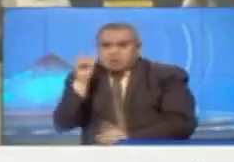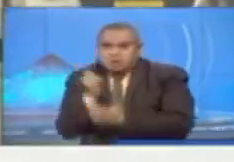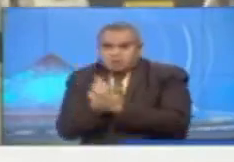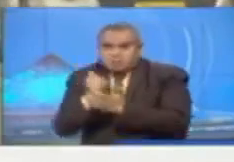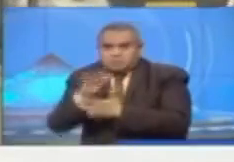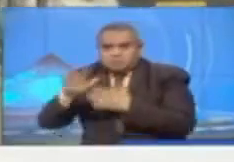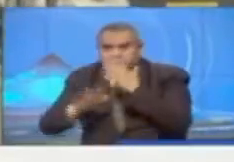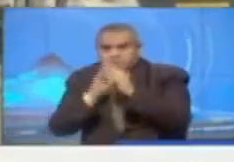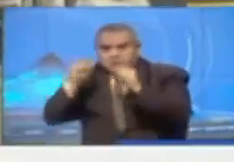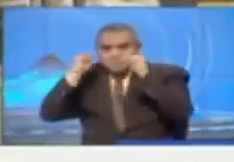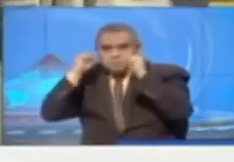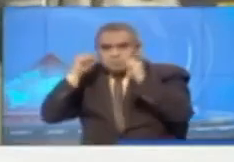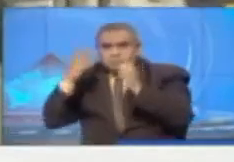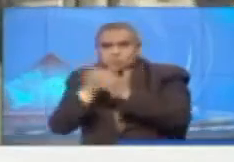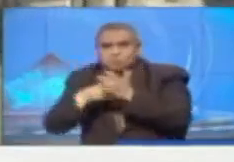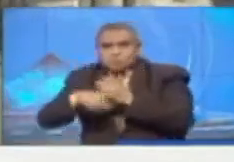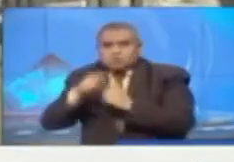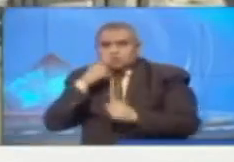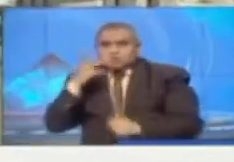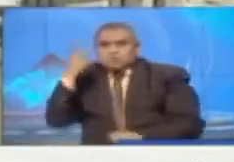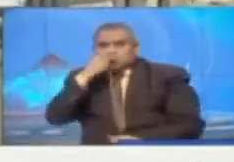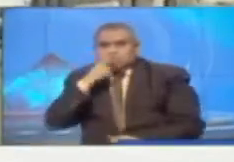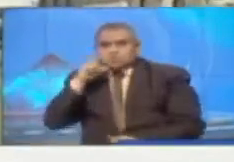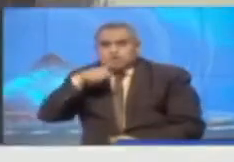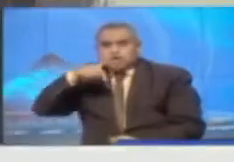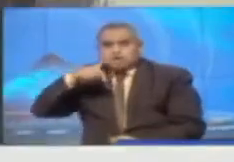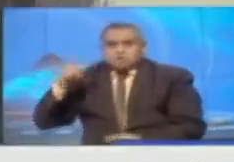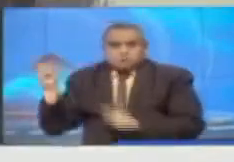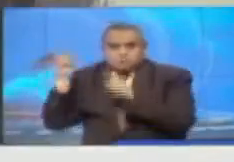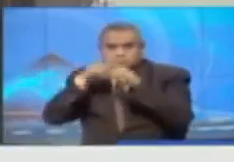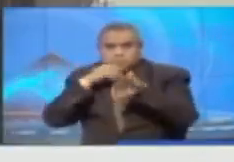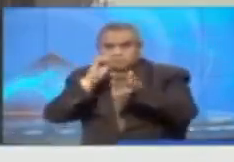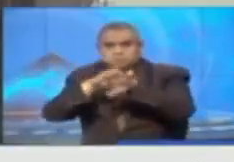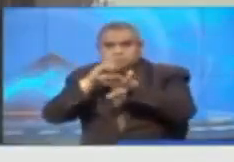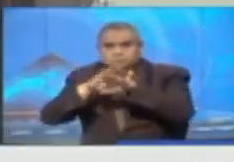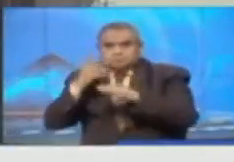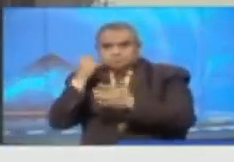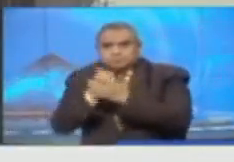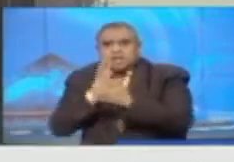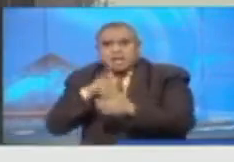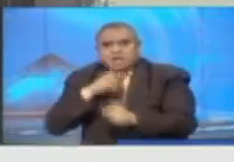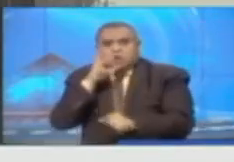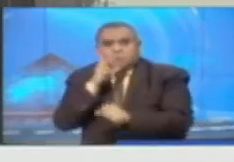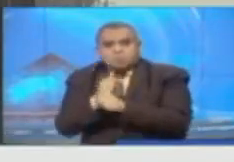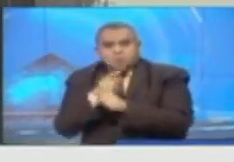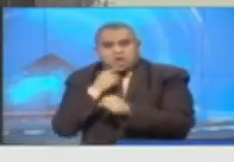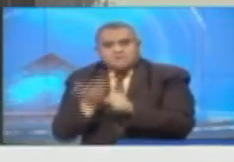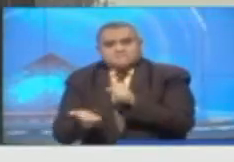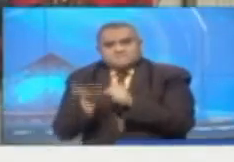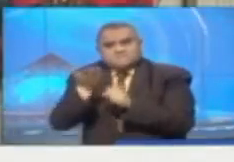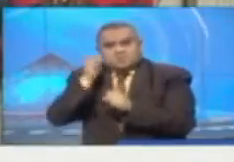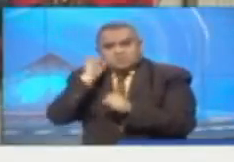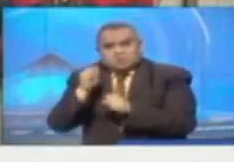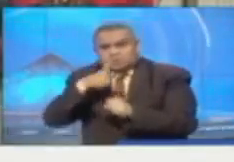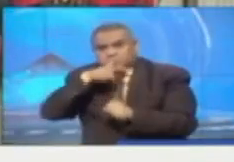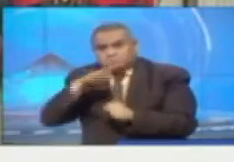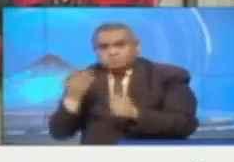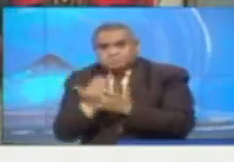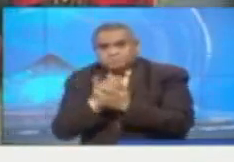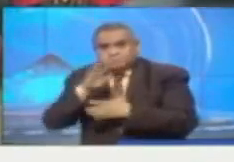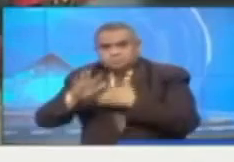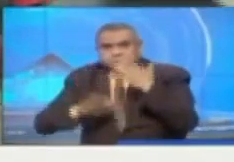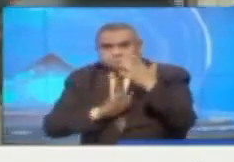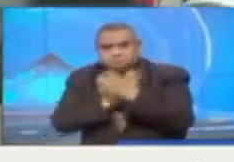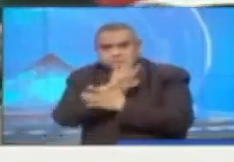إضراب لهم في غضون أقل من 6 أشهر للمطالبة بتحسين الأجور وأوضاع العمل، وأدى ذلك إلى